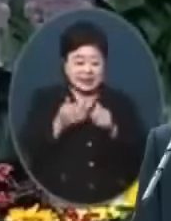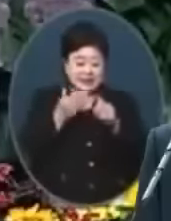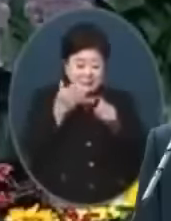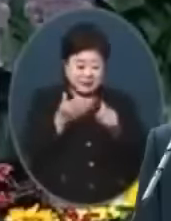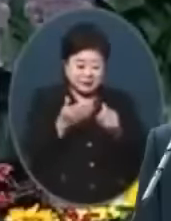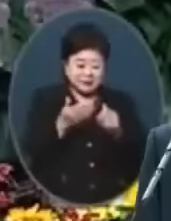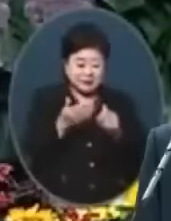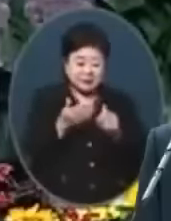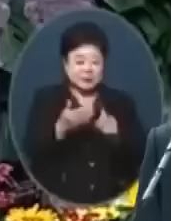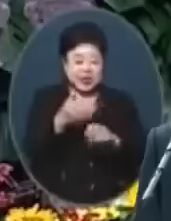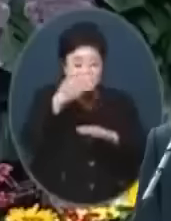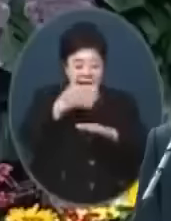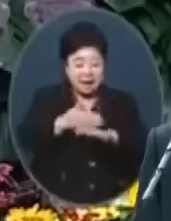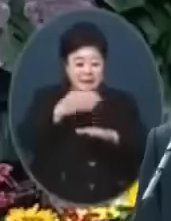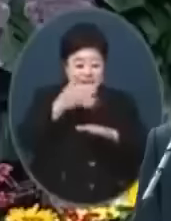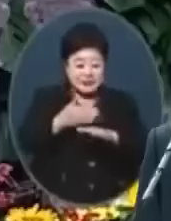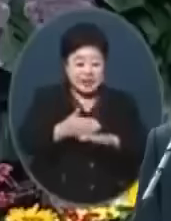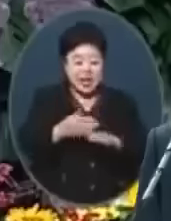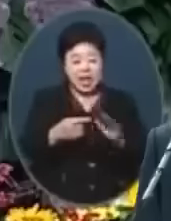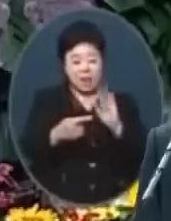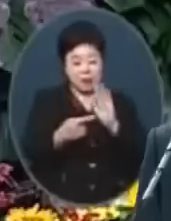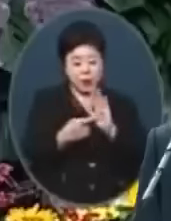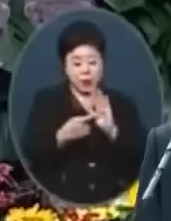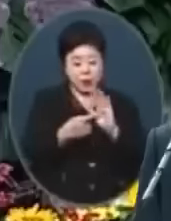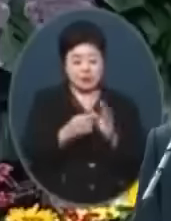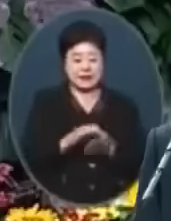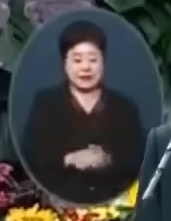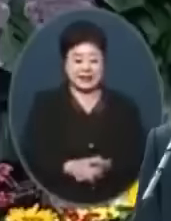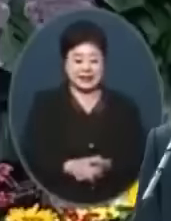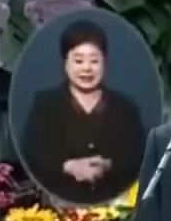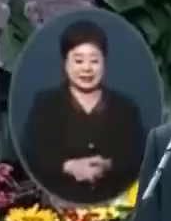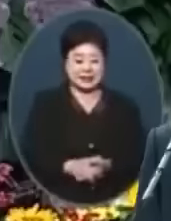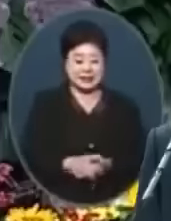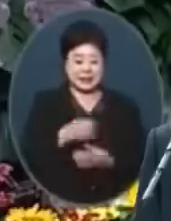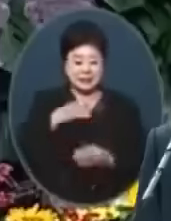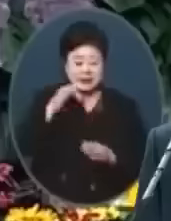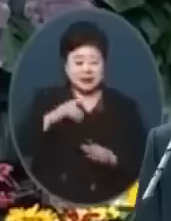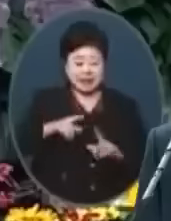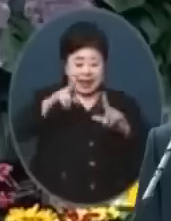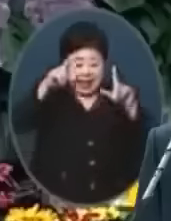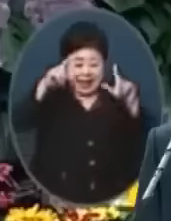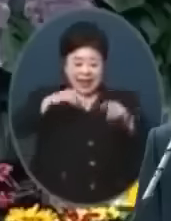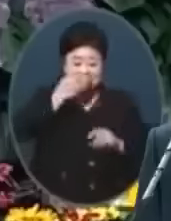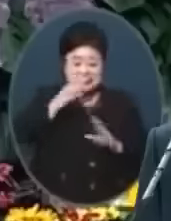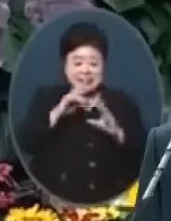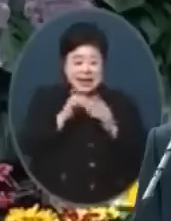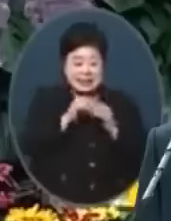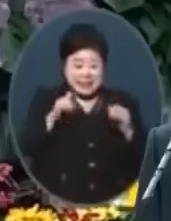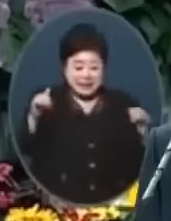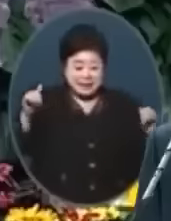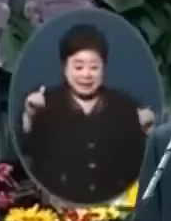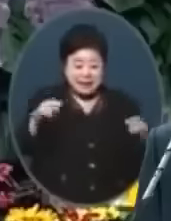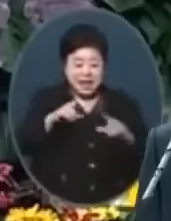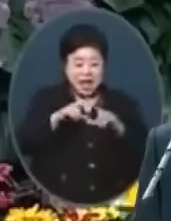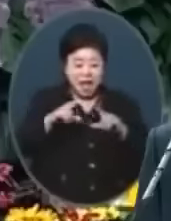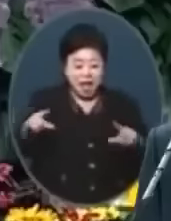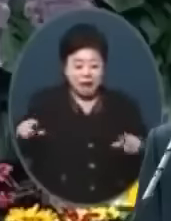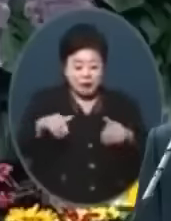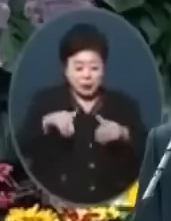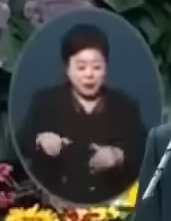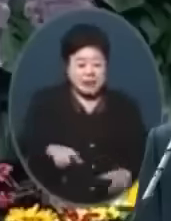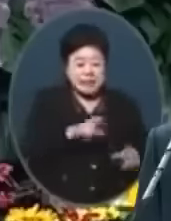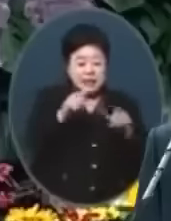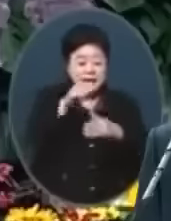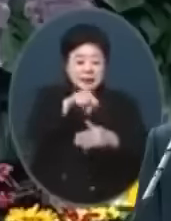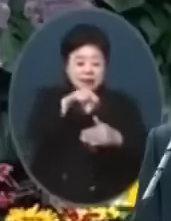하나님을 향한 감사의 표현이라고 할 수 있는 것입니다. 유월절은 이스라엘 백성이 애굽의 노예